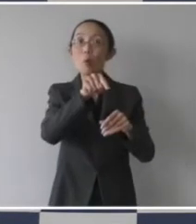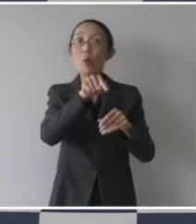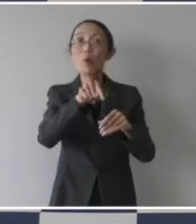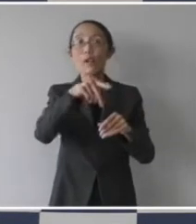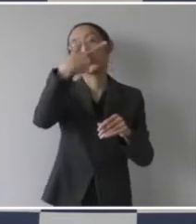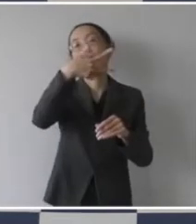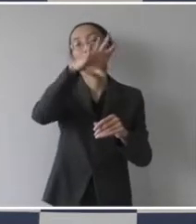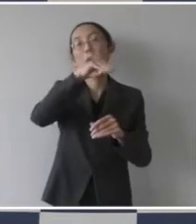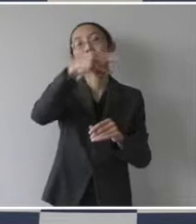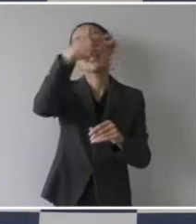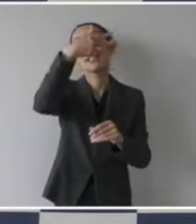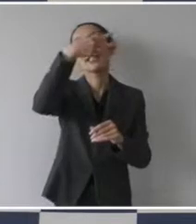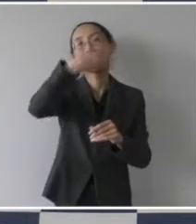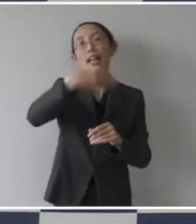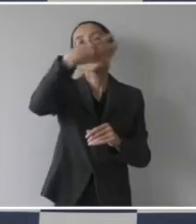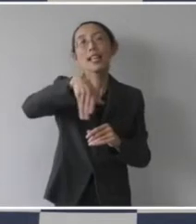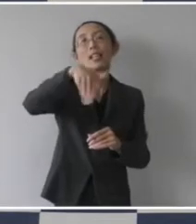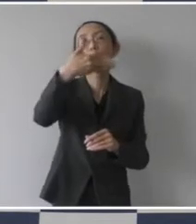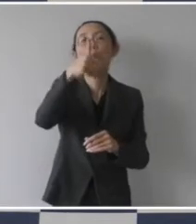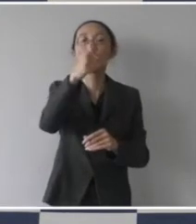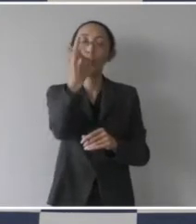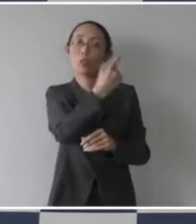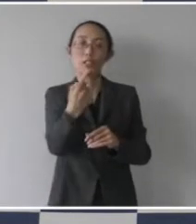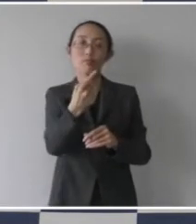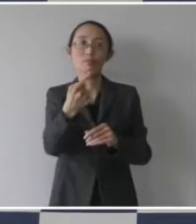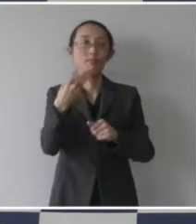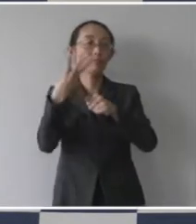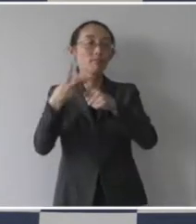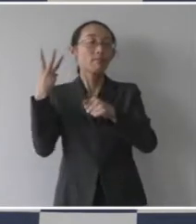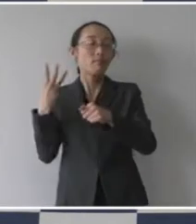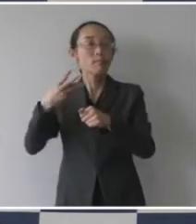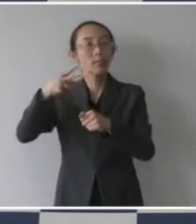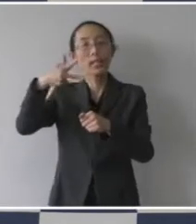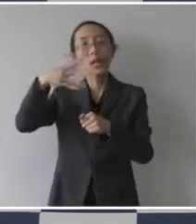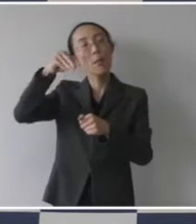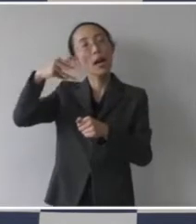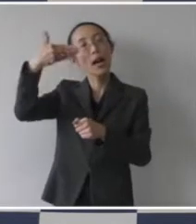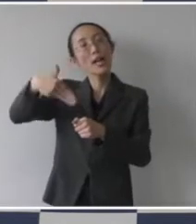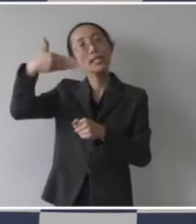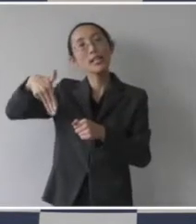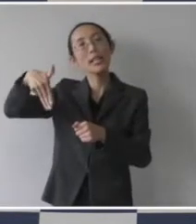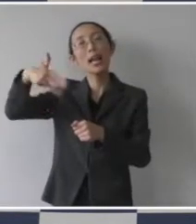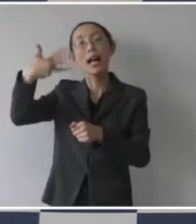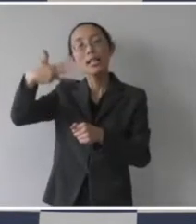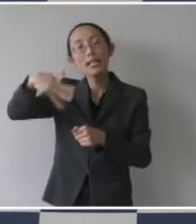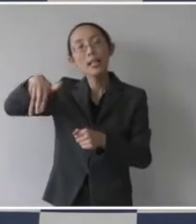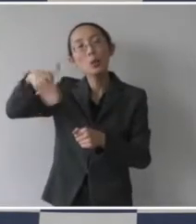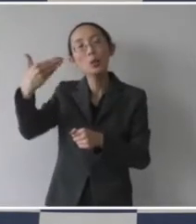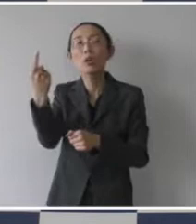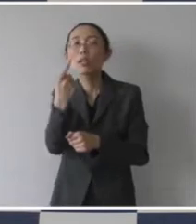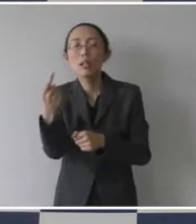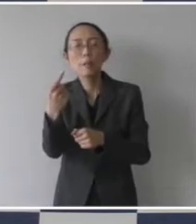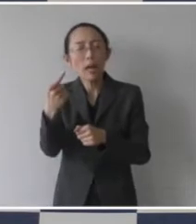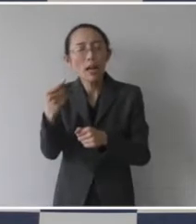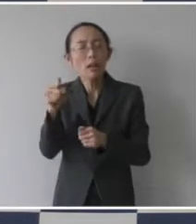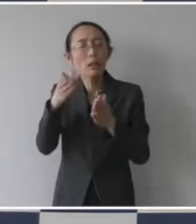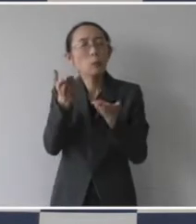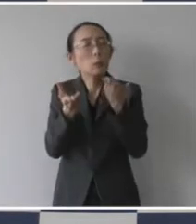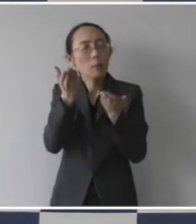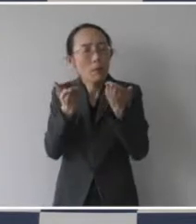7万3905人ということで、令和元年は7万8900人ですから、まあ5000人ぐらい少ない